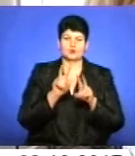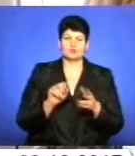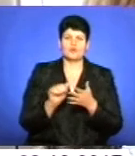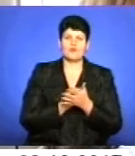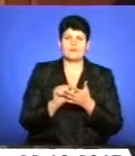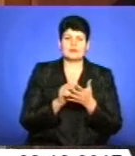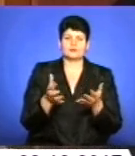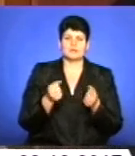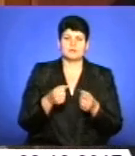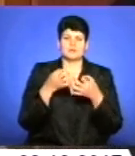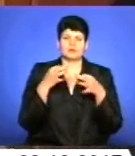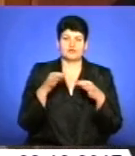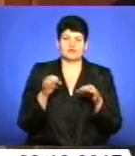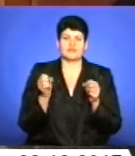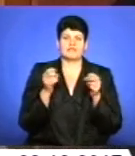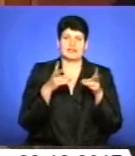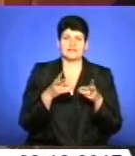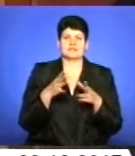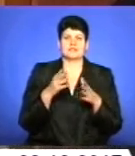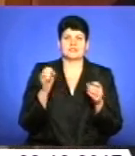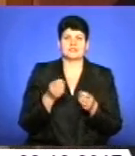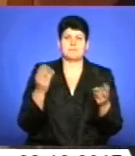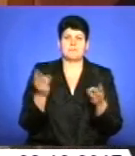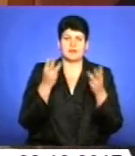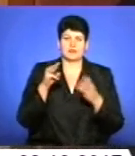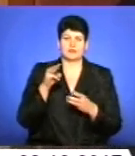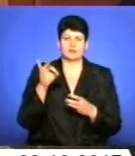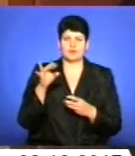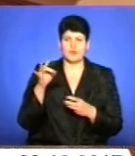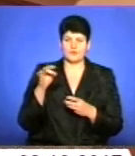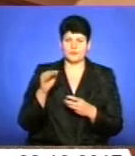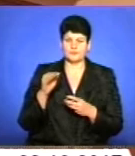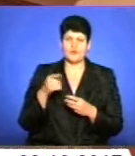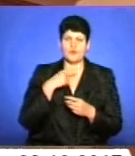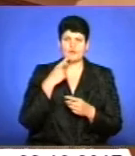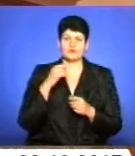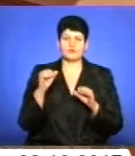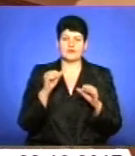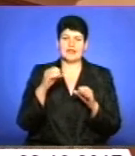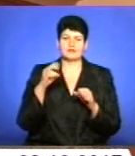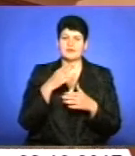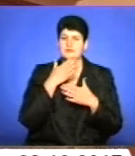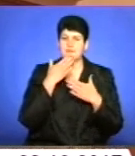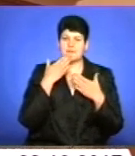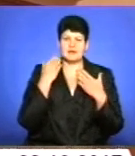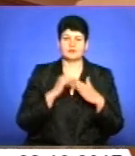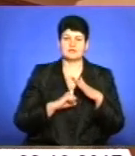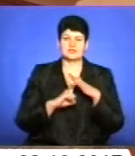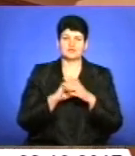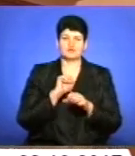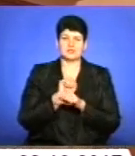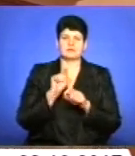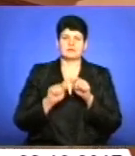отримання дозволу на викиди від спалення торфу. Захист позивача стверджує, що управління екології не мало законних підстав, щоб зупинити перевірку